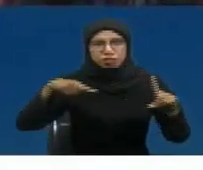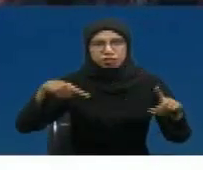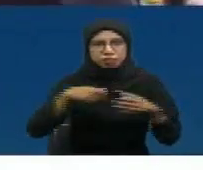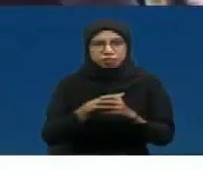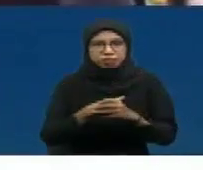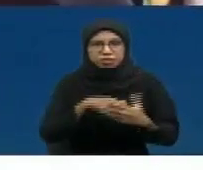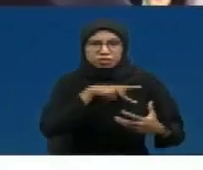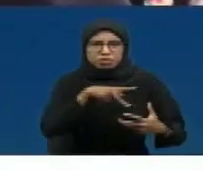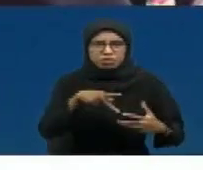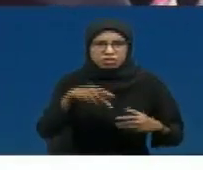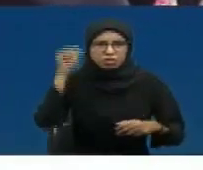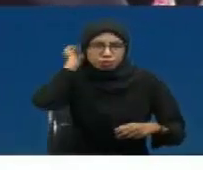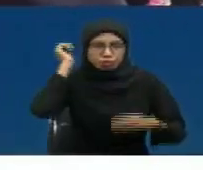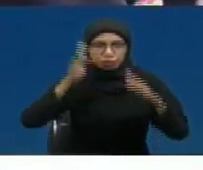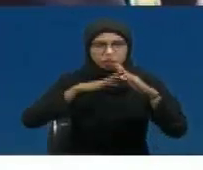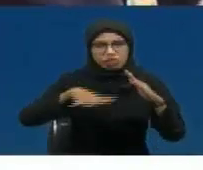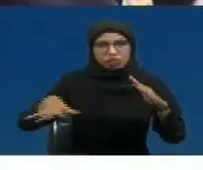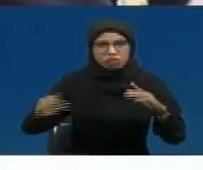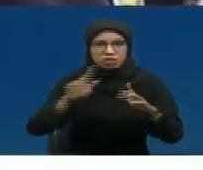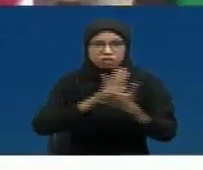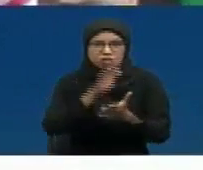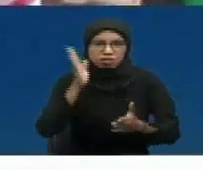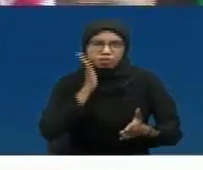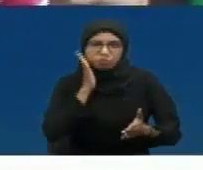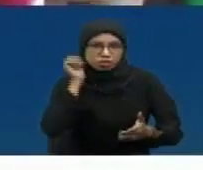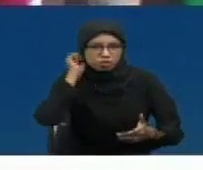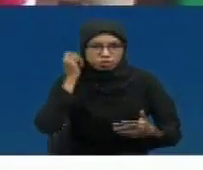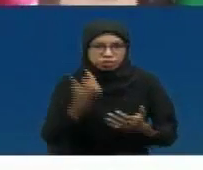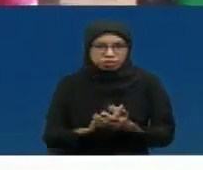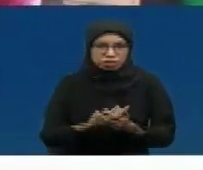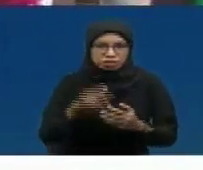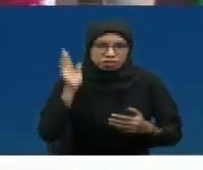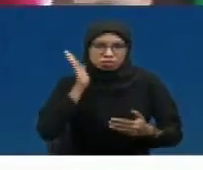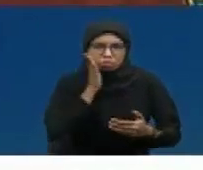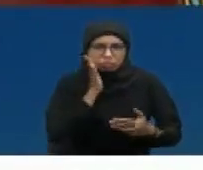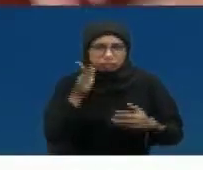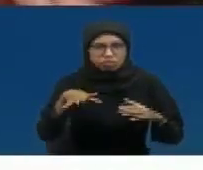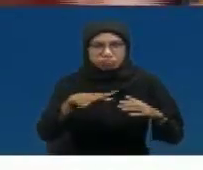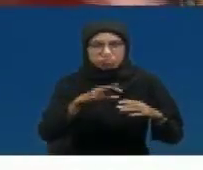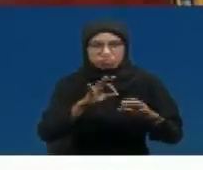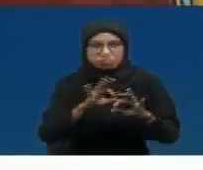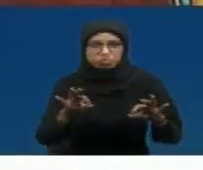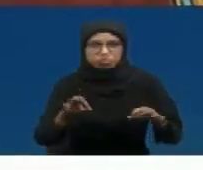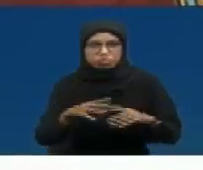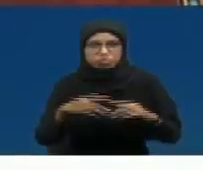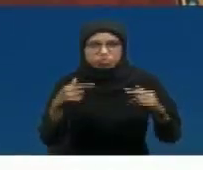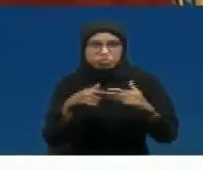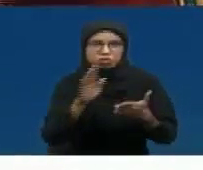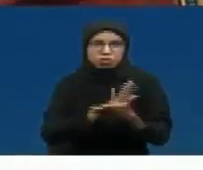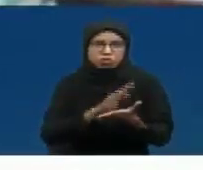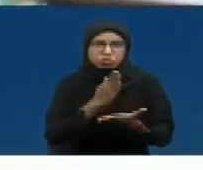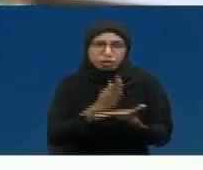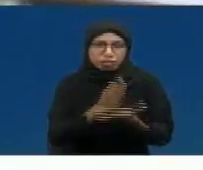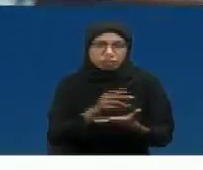peserta adalah ibu rumah tangga dan remaja. Beberapa di antaranya adalah remaja putus sekolah. Uji kompetensi dilakukan setelah